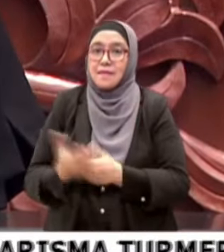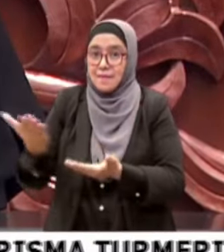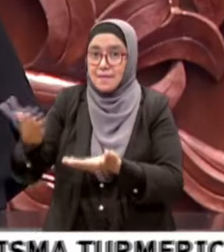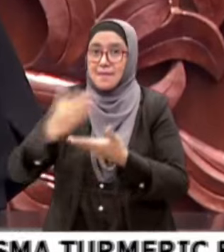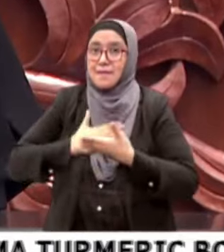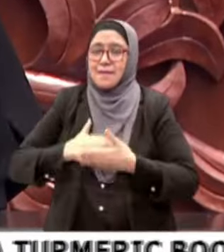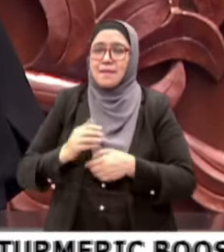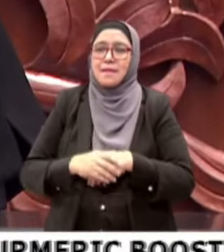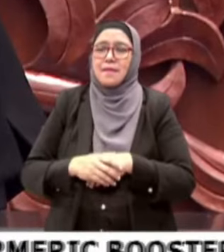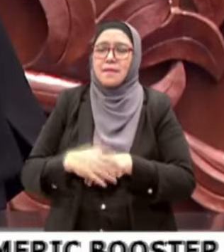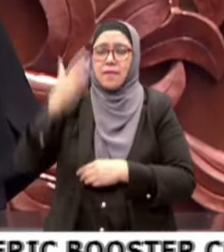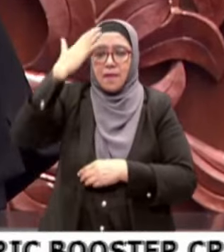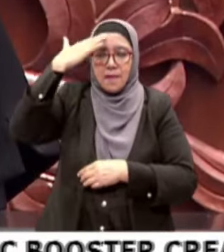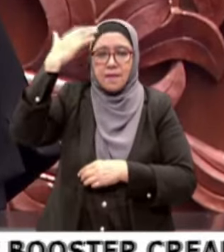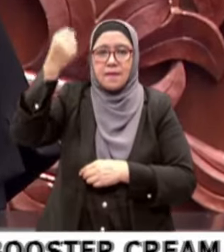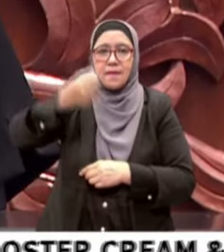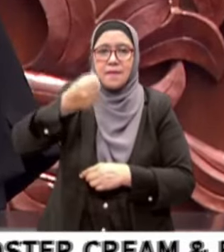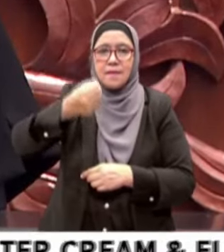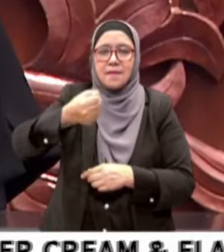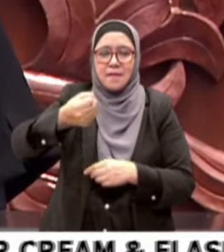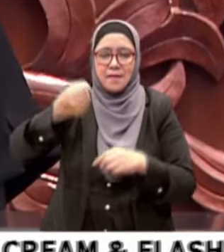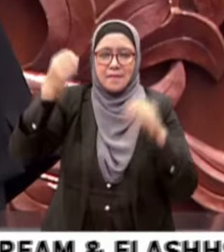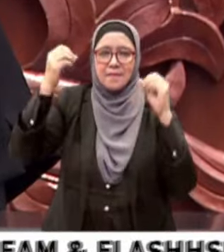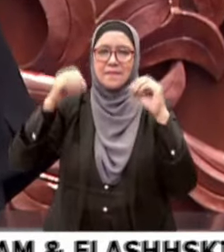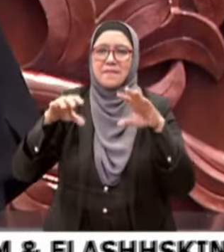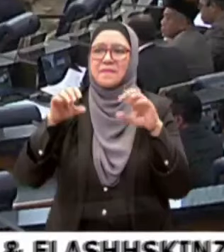Assalamualaikum warahmatullahi wabarakatuh